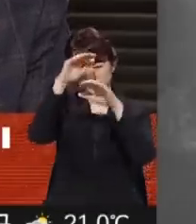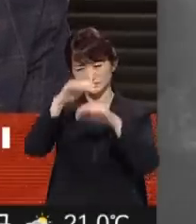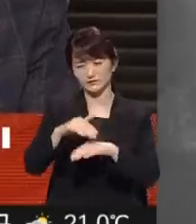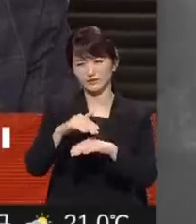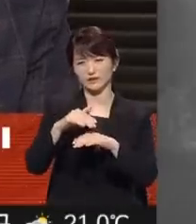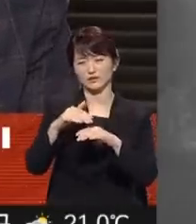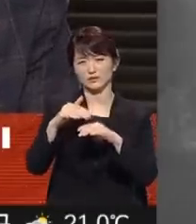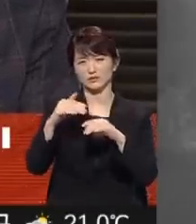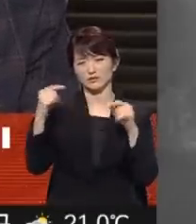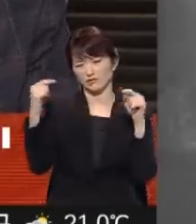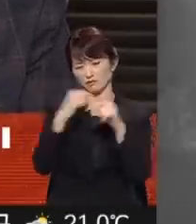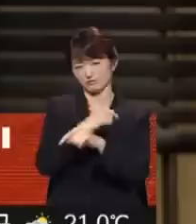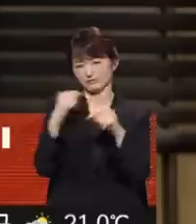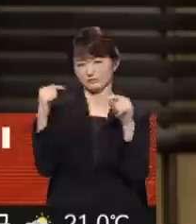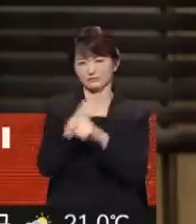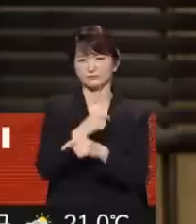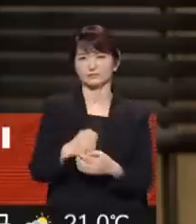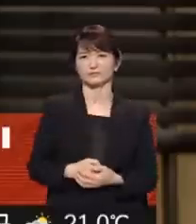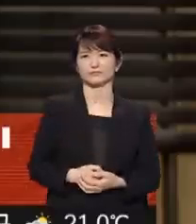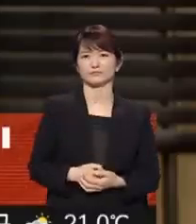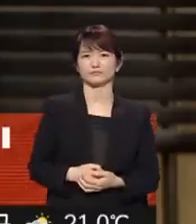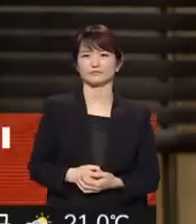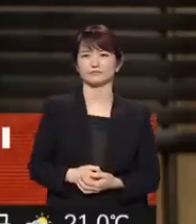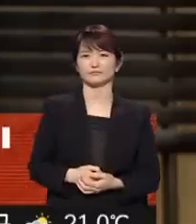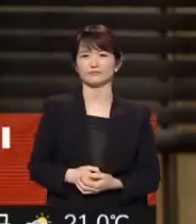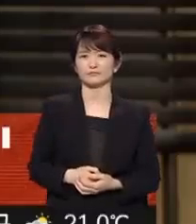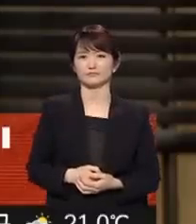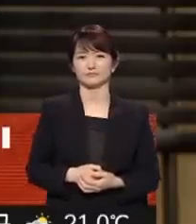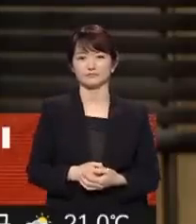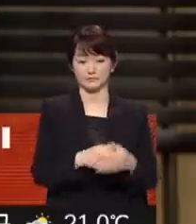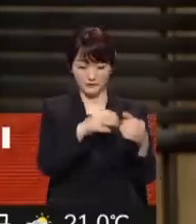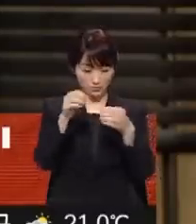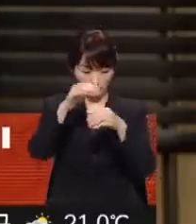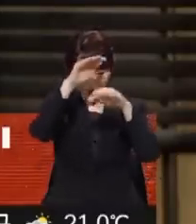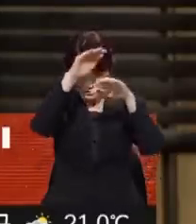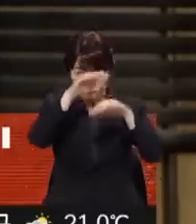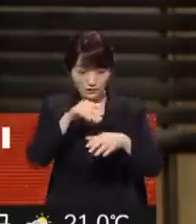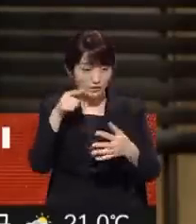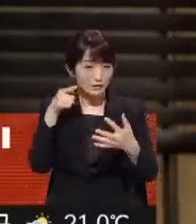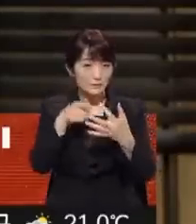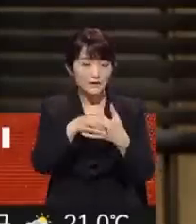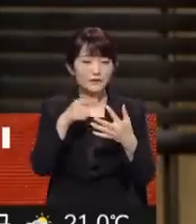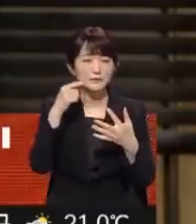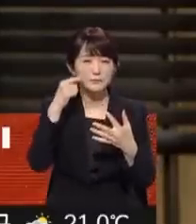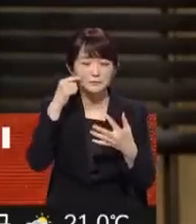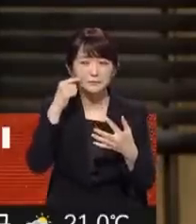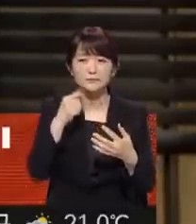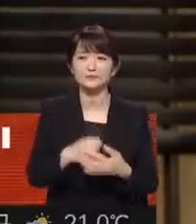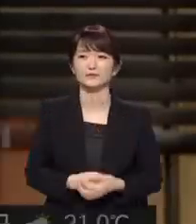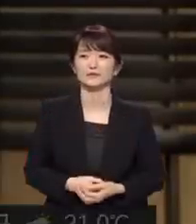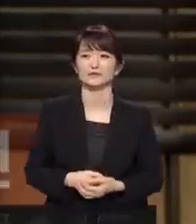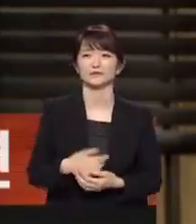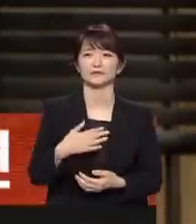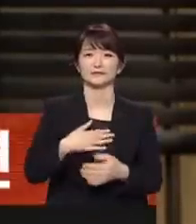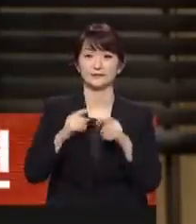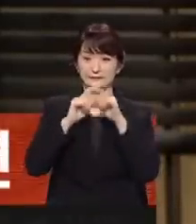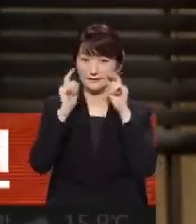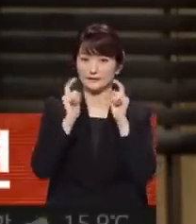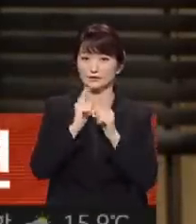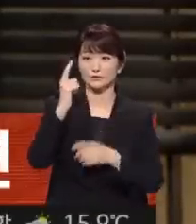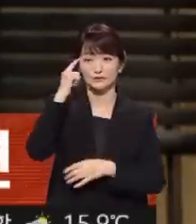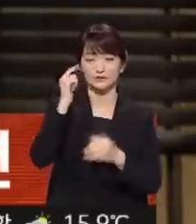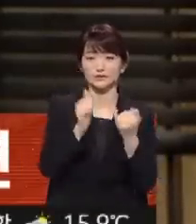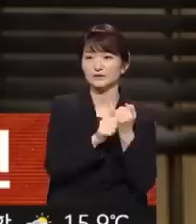문제지만 제일 문제가 이런 어떤 대화 맥락을 지금 파악하지 못. 저는 파악하지 못하는 게 아닌 것 같아요. 저 개인적으로 봤을 때는 그럼 이